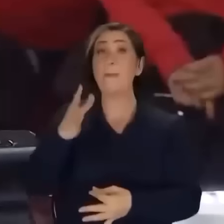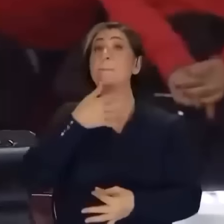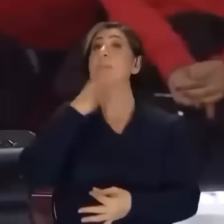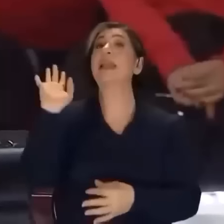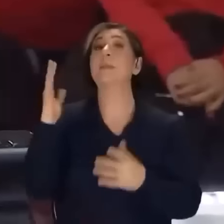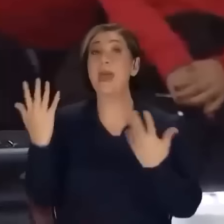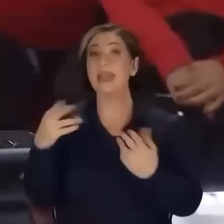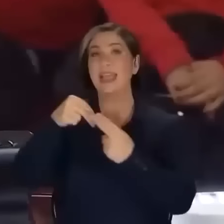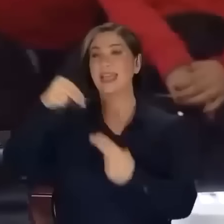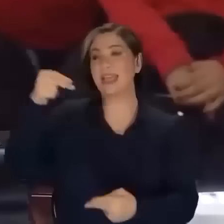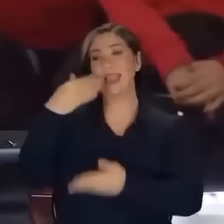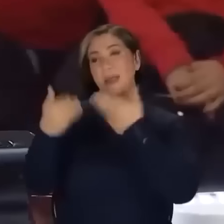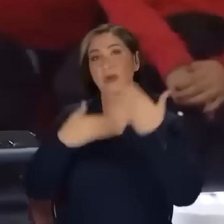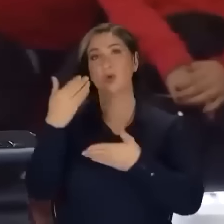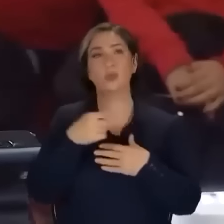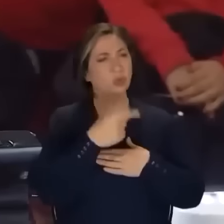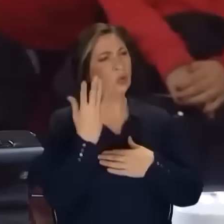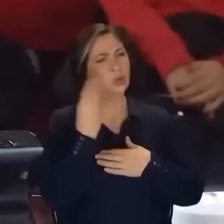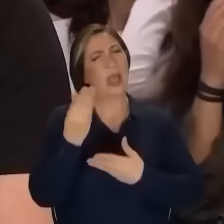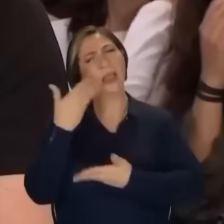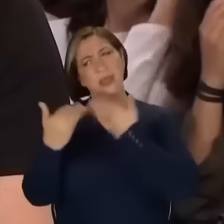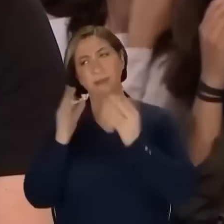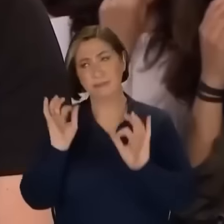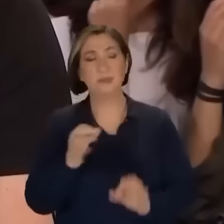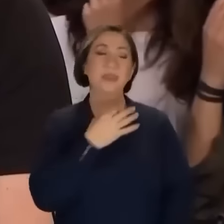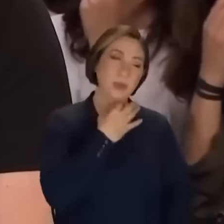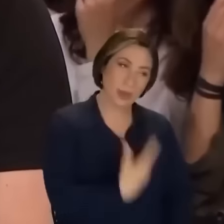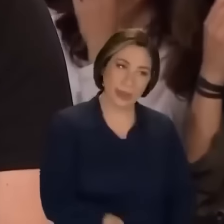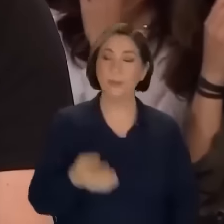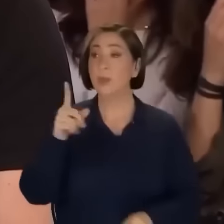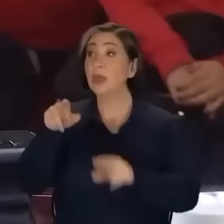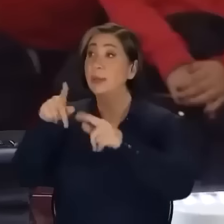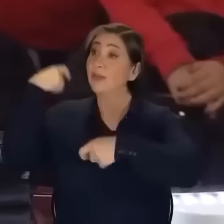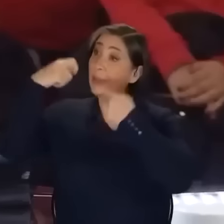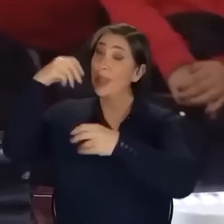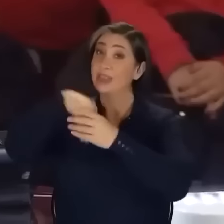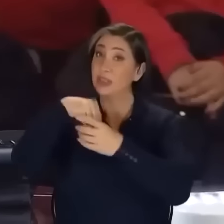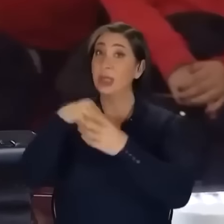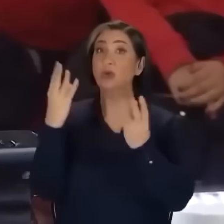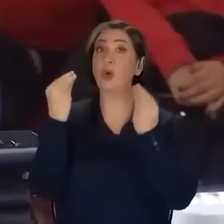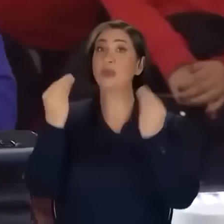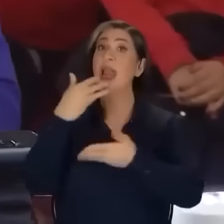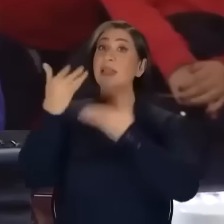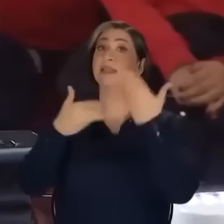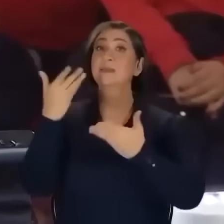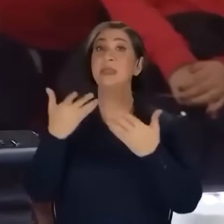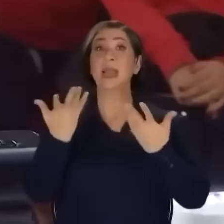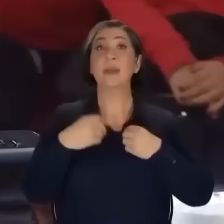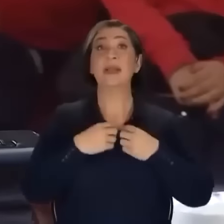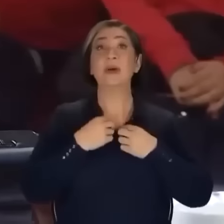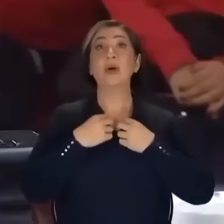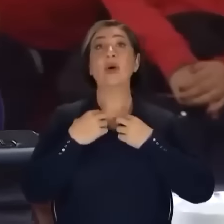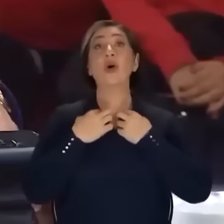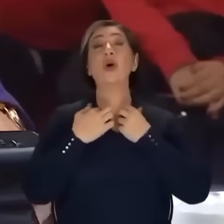bilinmeyen hikayesini anlatıyor Bu çok güzel bir tarif Bence Teşekkür ederim ya bu tür filmler için de çok güzel bir tarif n mi Ne yapayım